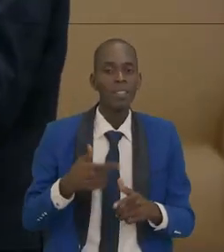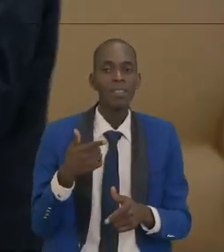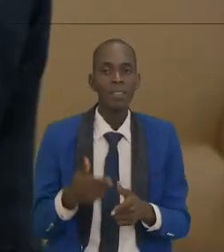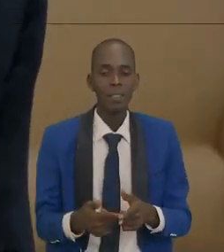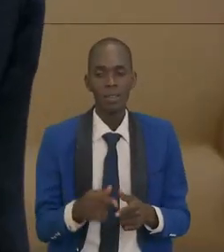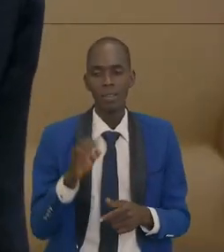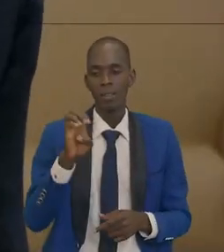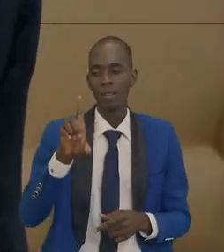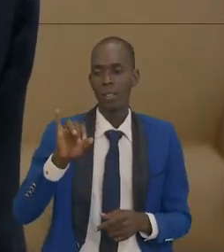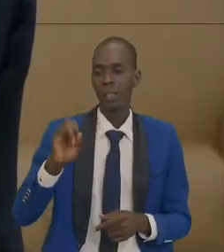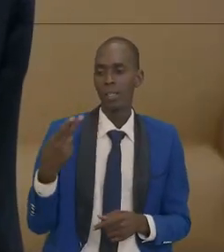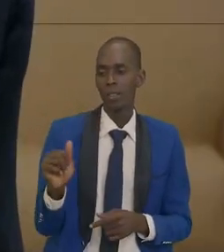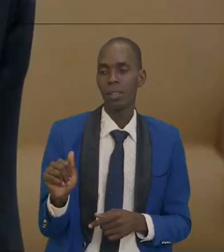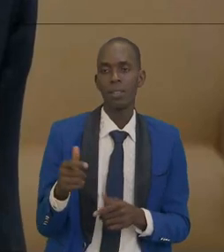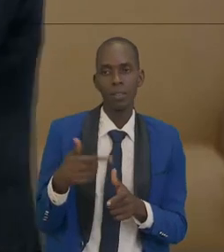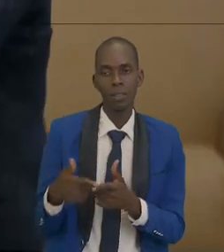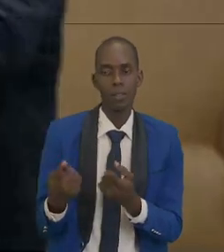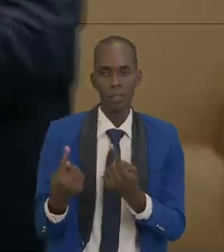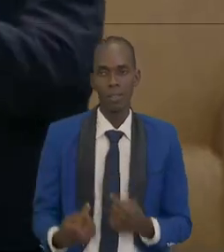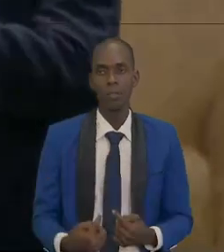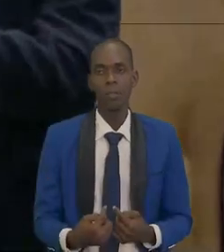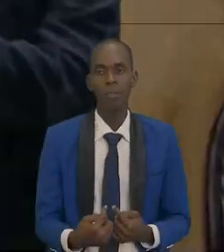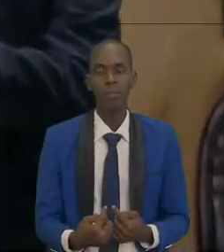Finalement, Élisée est arrivé